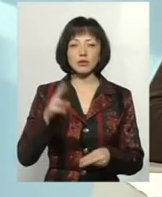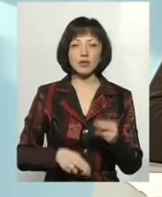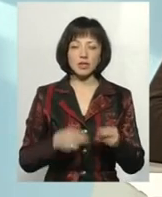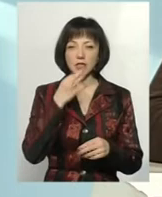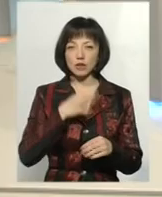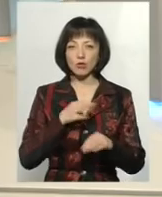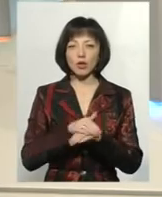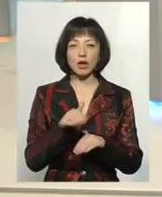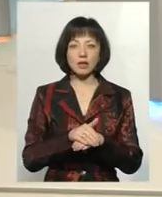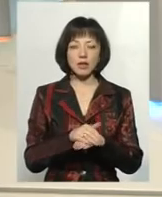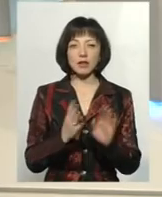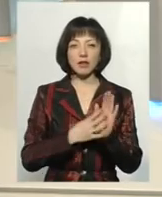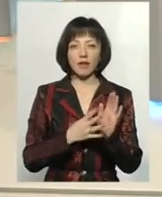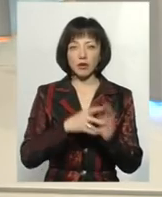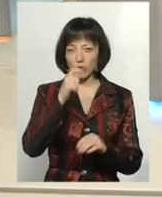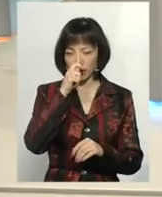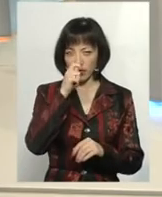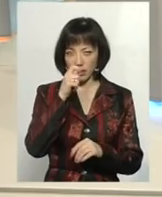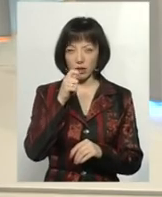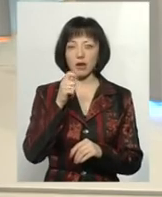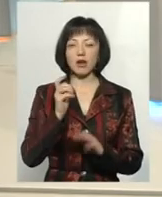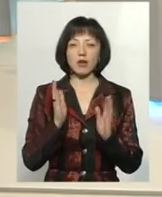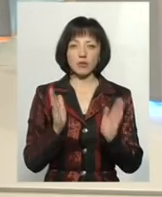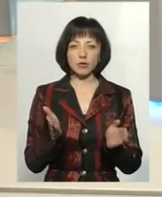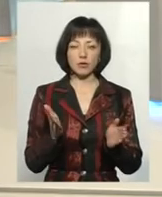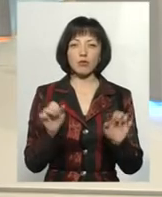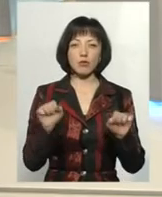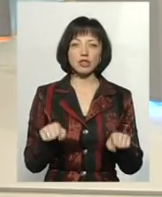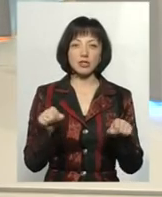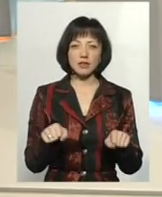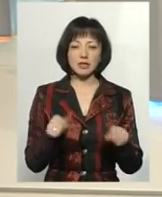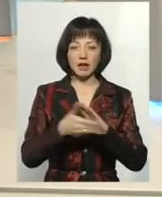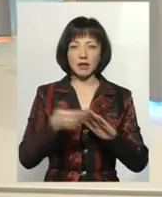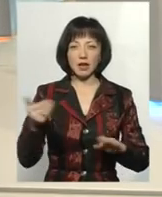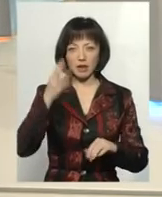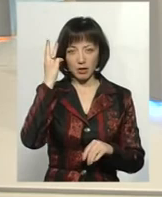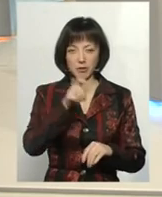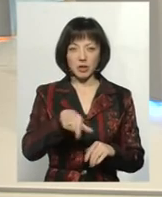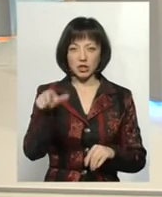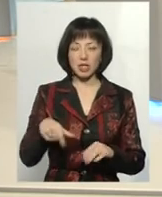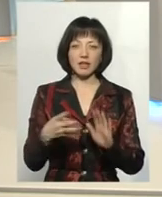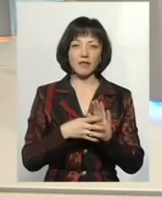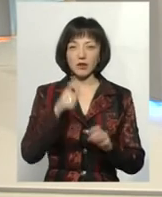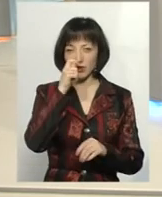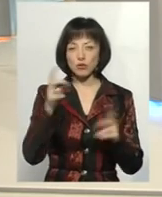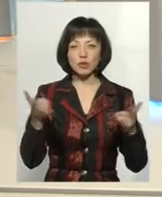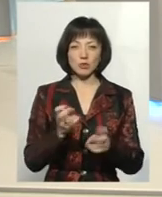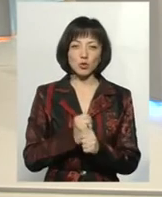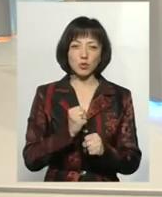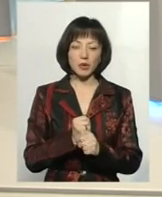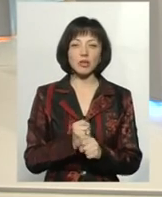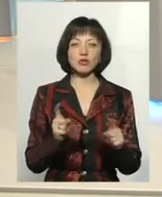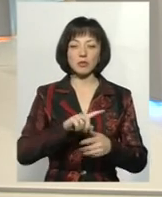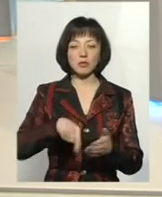Скажіть, будь ласка, ще раз, 9 квітня, та можете навіть і закликати хмельничан 9 квітня, що потрібно зробити,